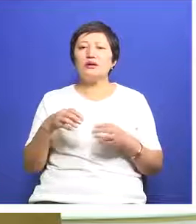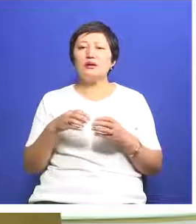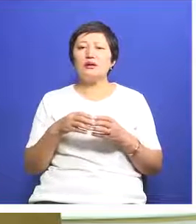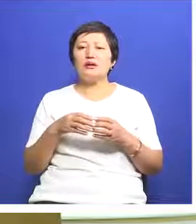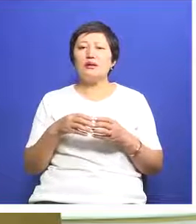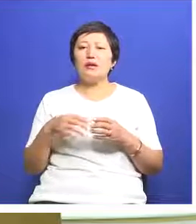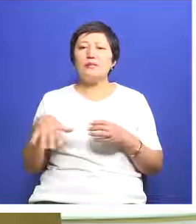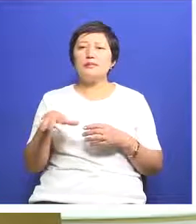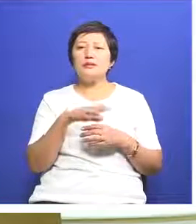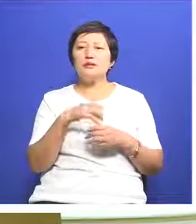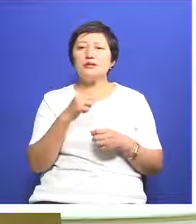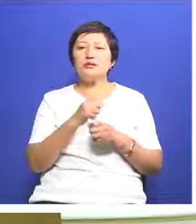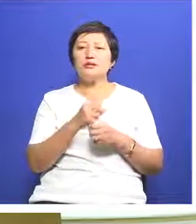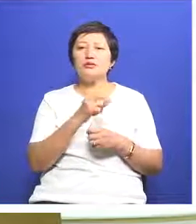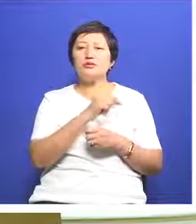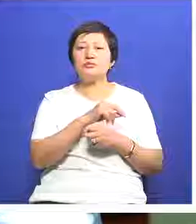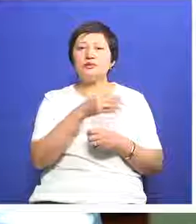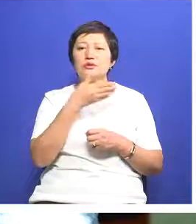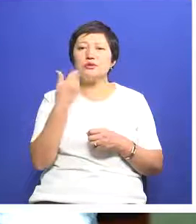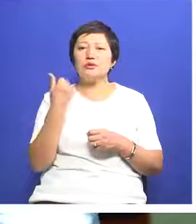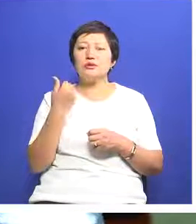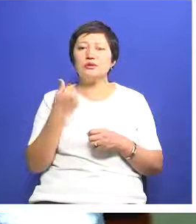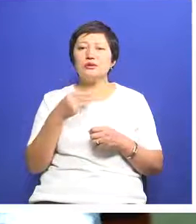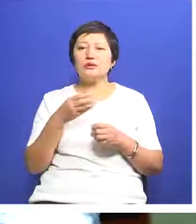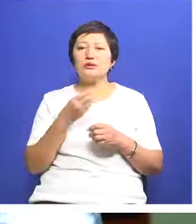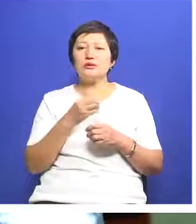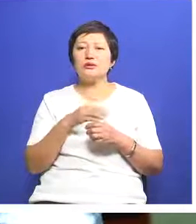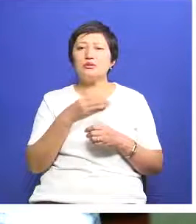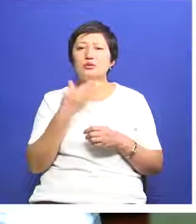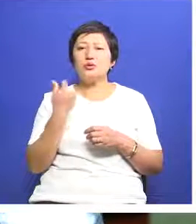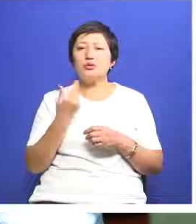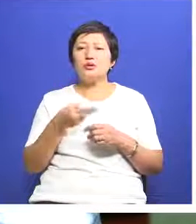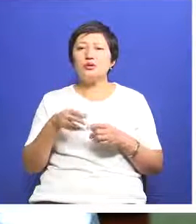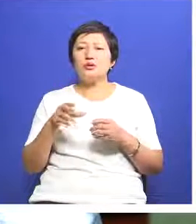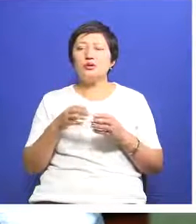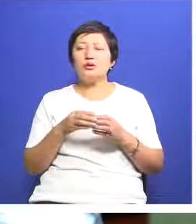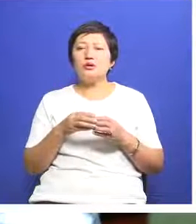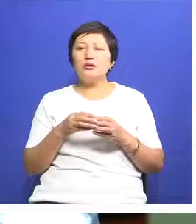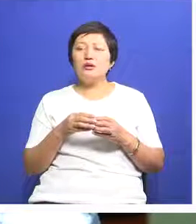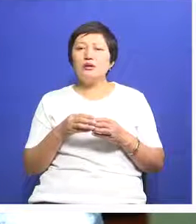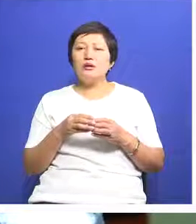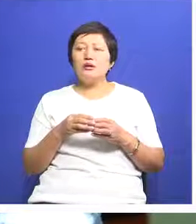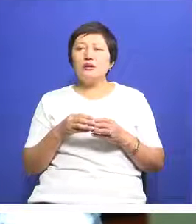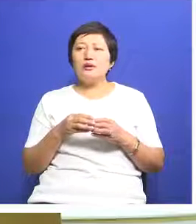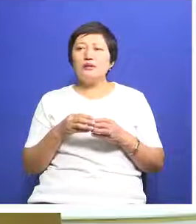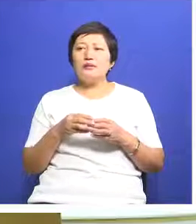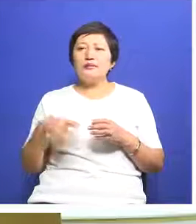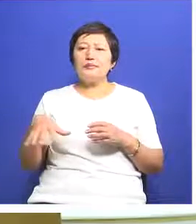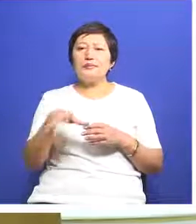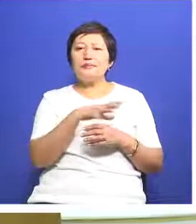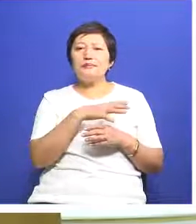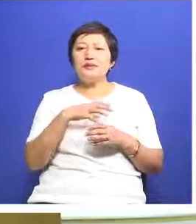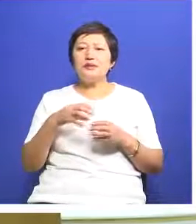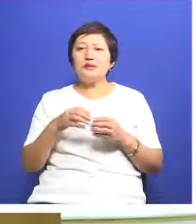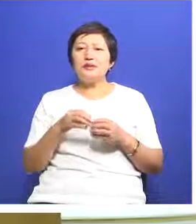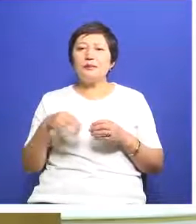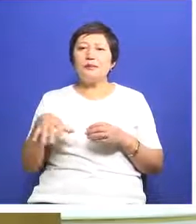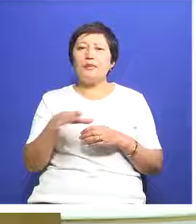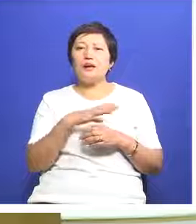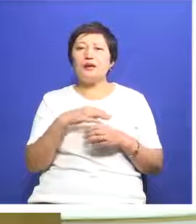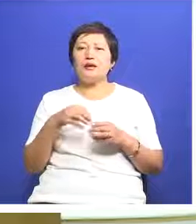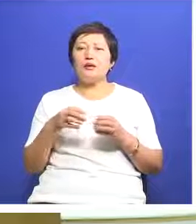Бізде мен жұмыссызмын деп тіркелген азамат бүгінгі таңға жоқ. Бізде енді